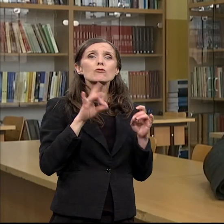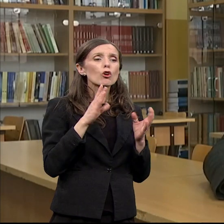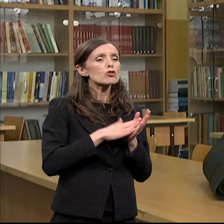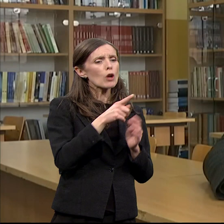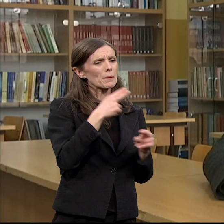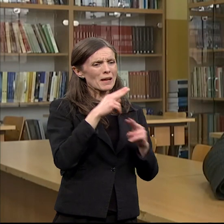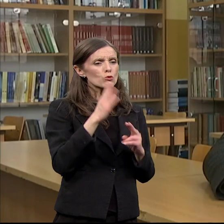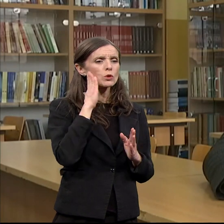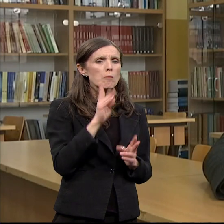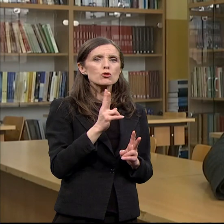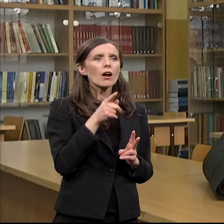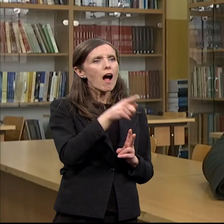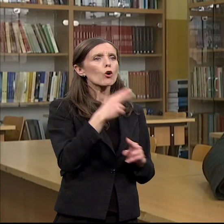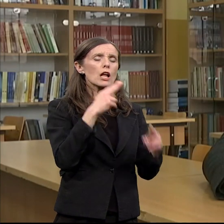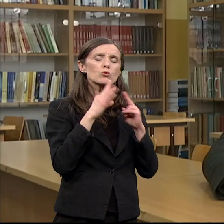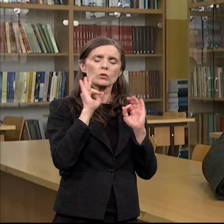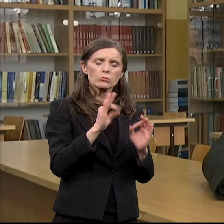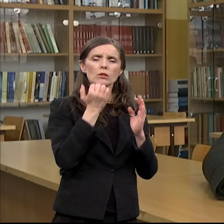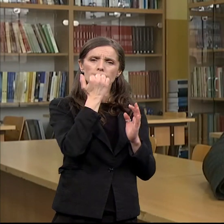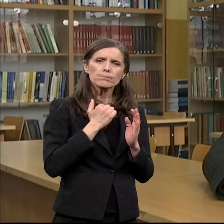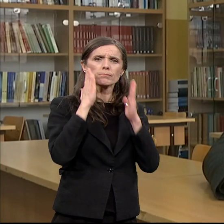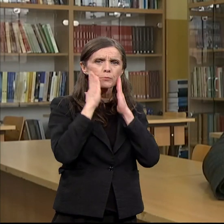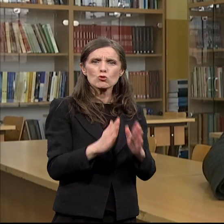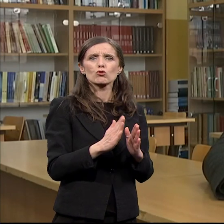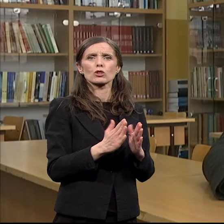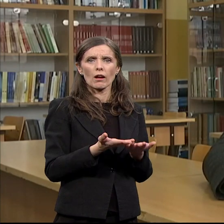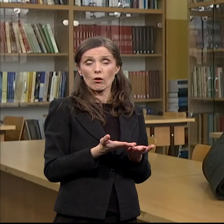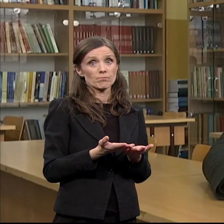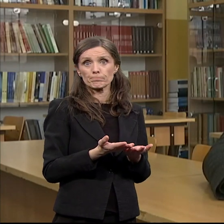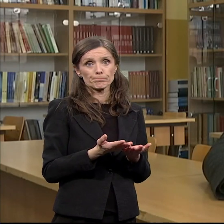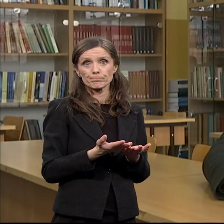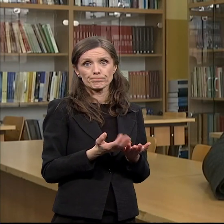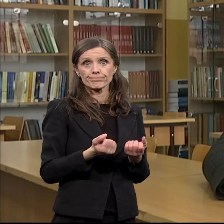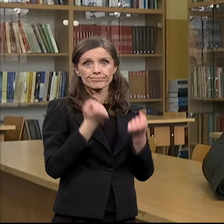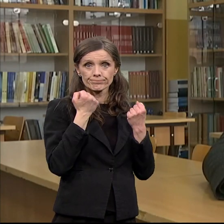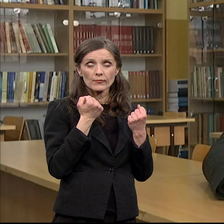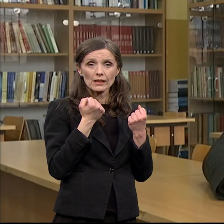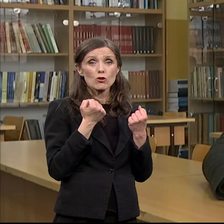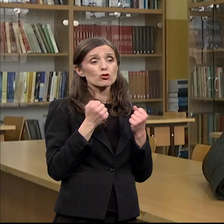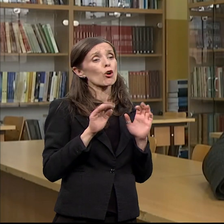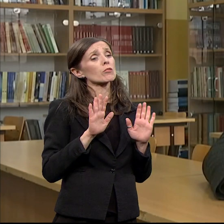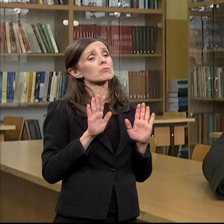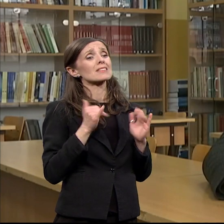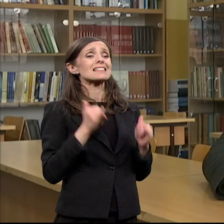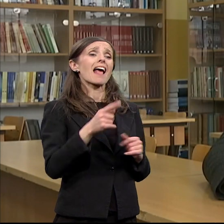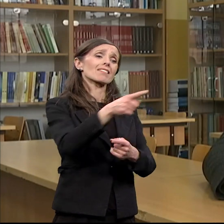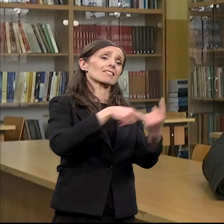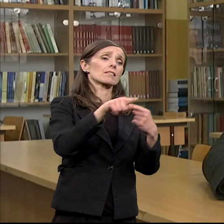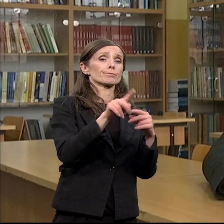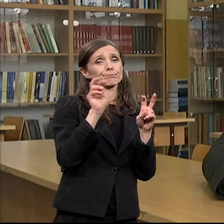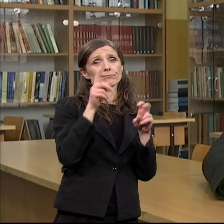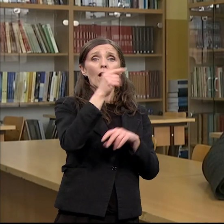pravično suditi, a da ne osudi bilo kog Srbina. Dakle, danas to nazovi kosovsko